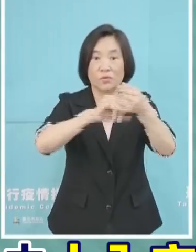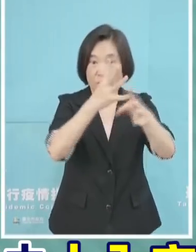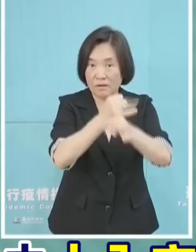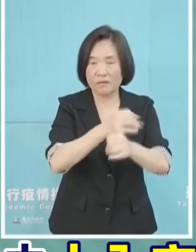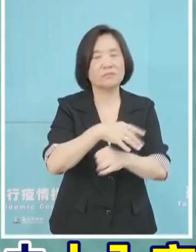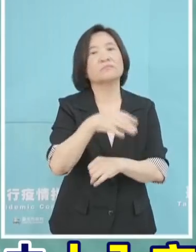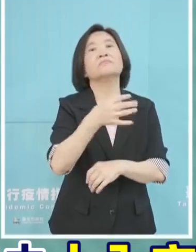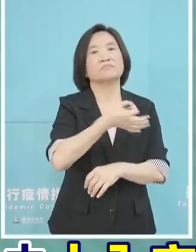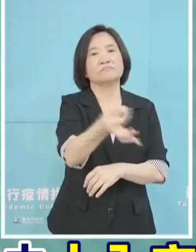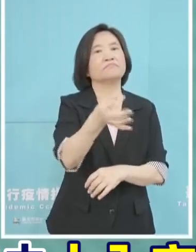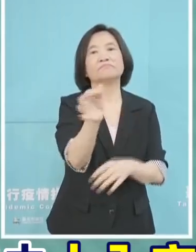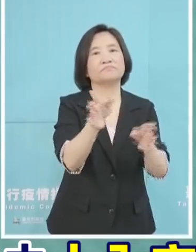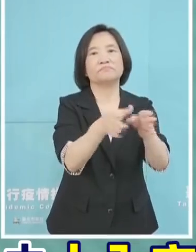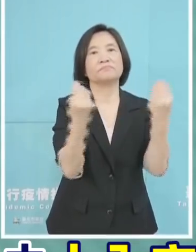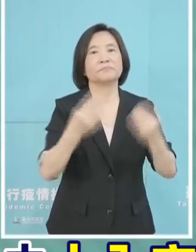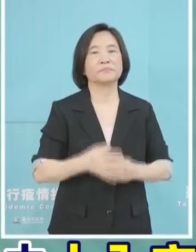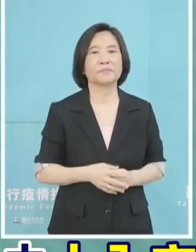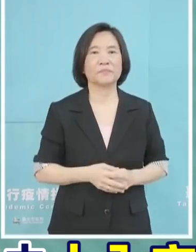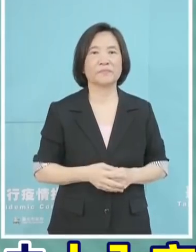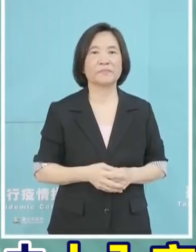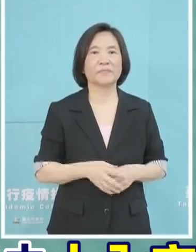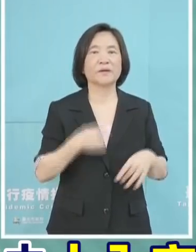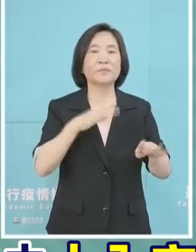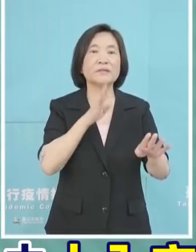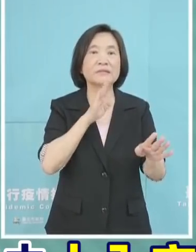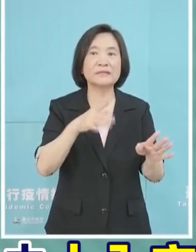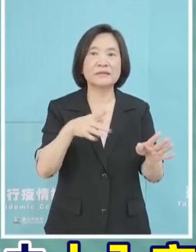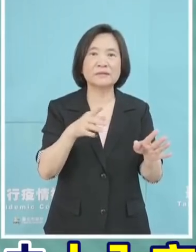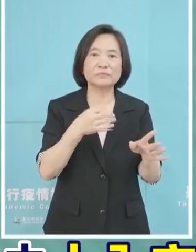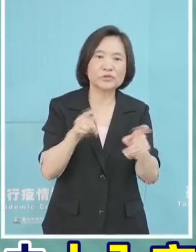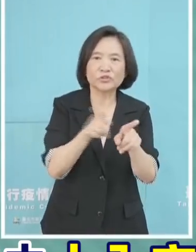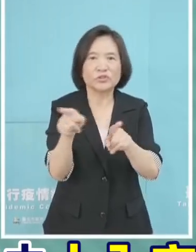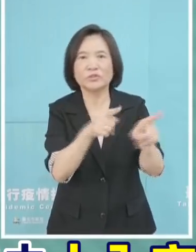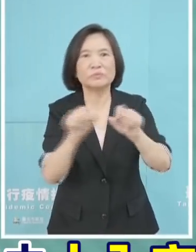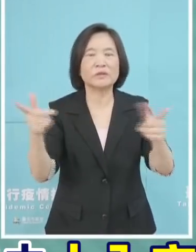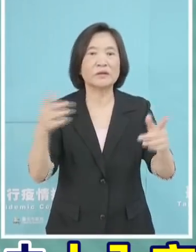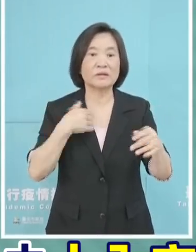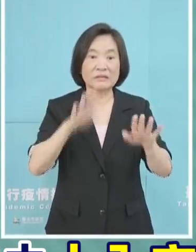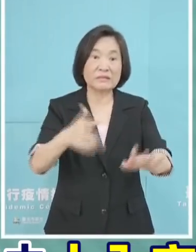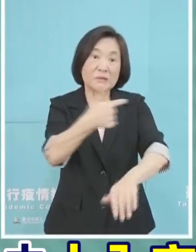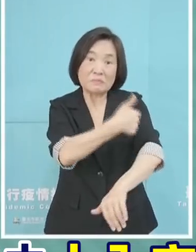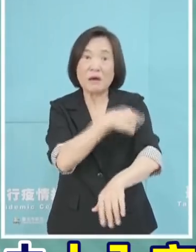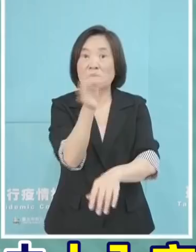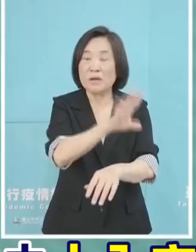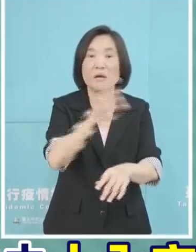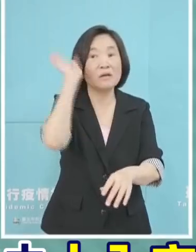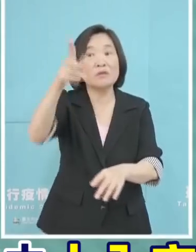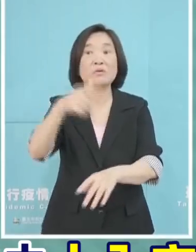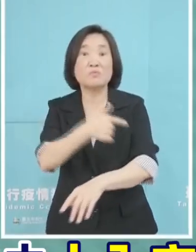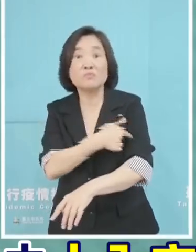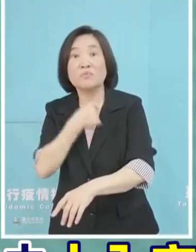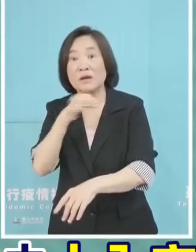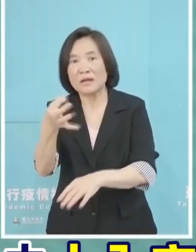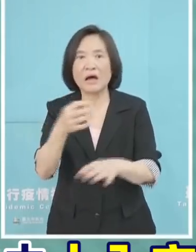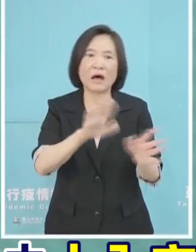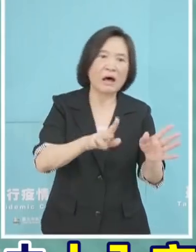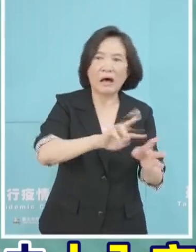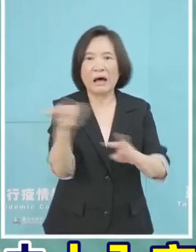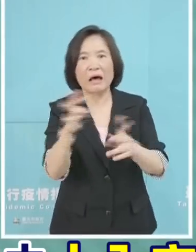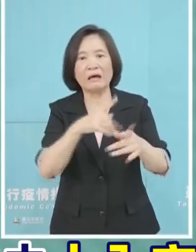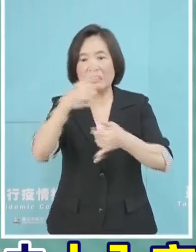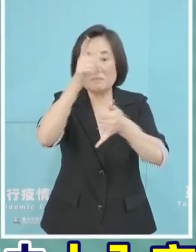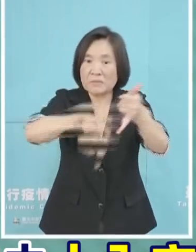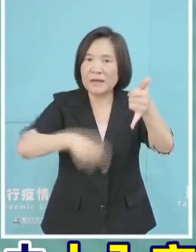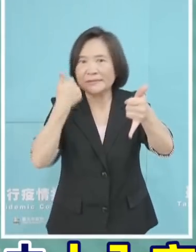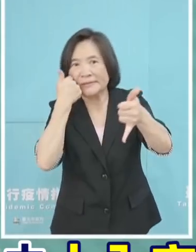的。我也觉得不应当做身份别不一样的哦，有时候现在打是不要钱，那以后打要钱，然后又变身份别的，